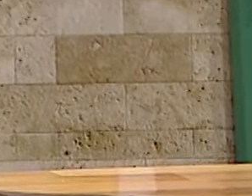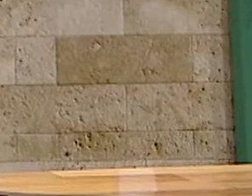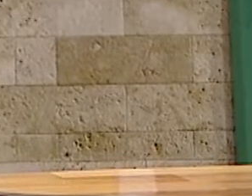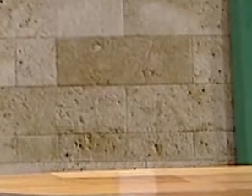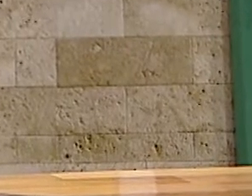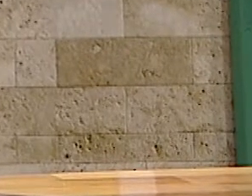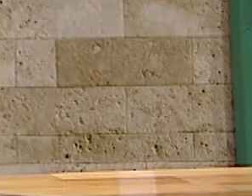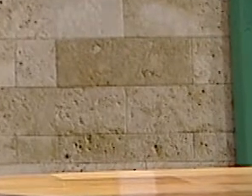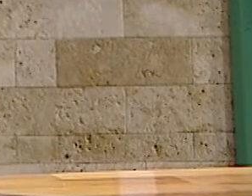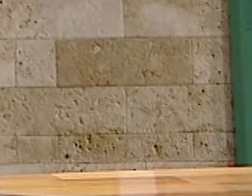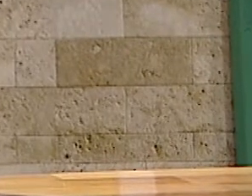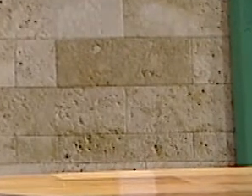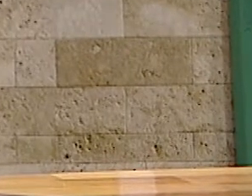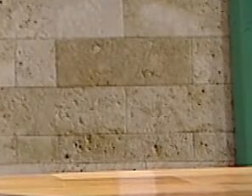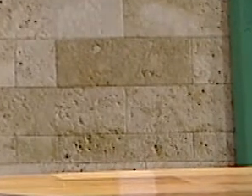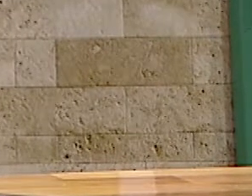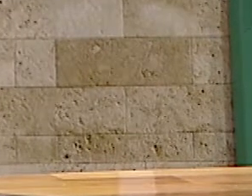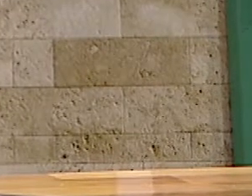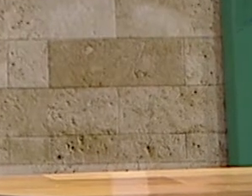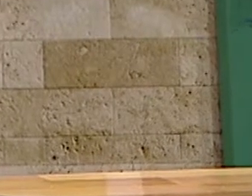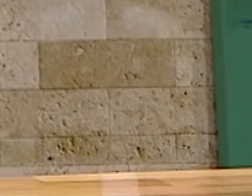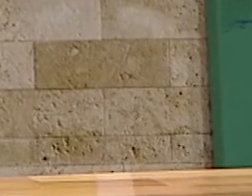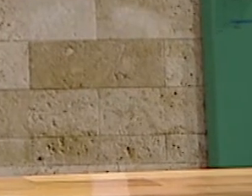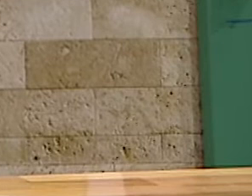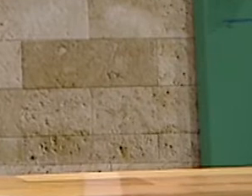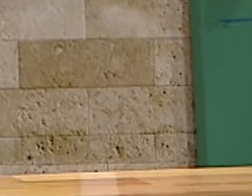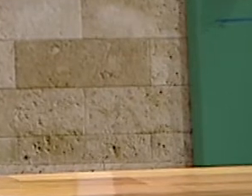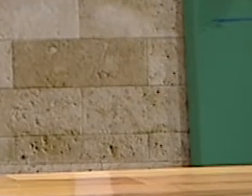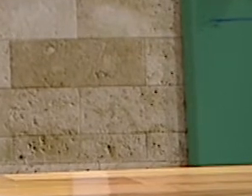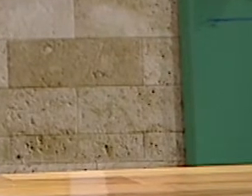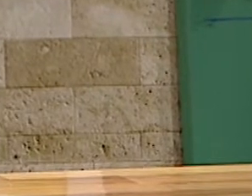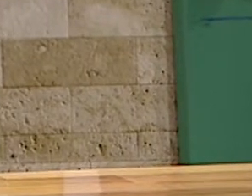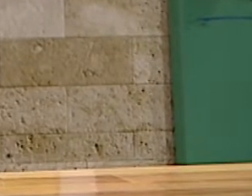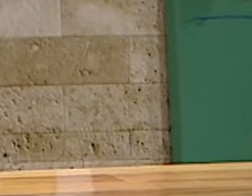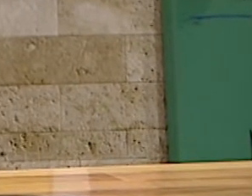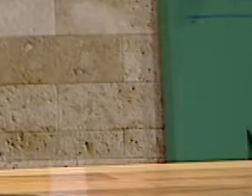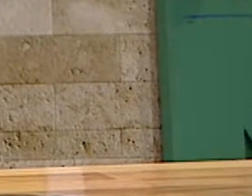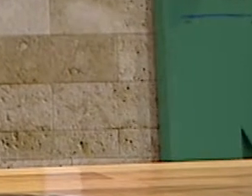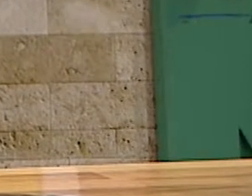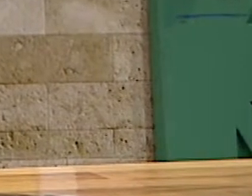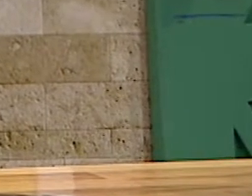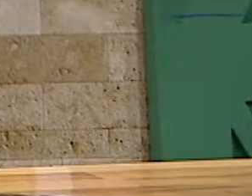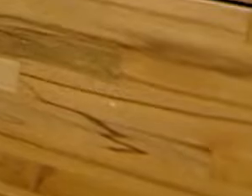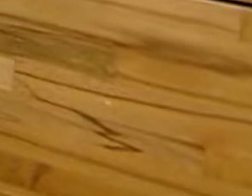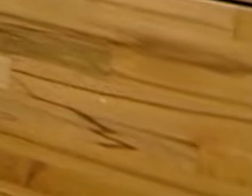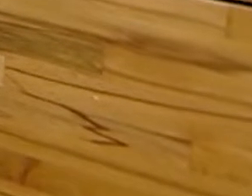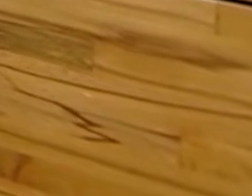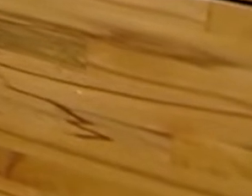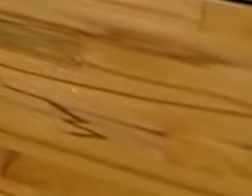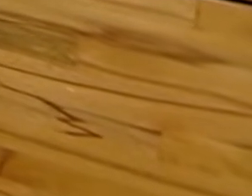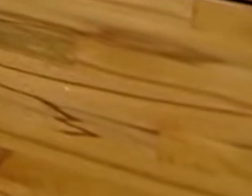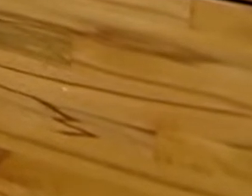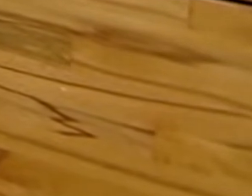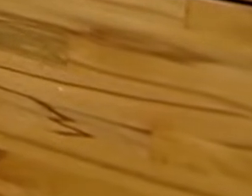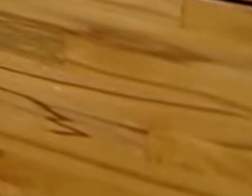Şimdi onların çıtçıtlarını tamam takacağım. Çıtçıtları bir dahaki bölümde görelim muhterem. Tamam. Tamam. Dikişleri de benzeri